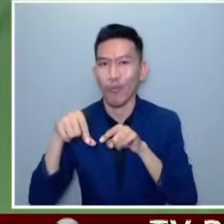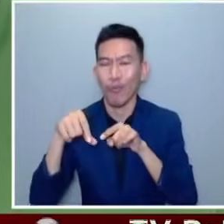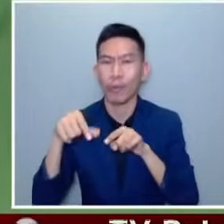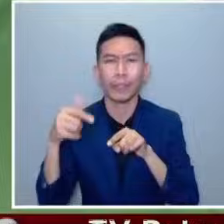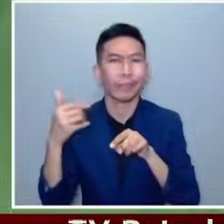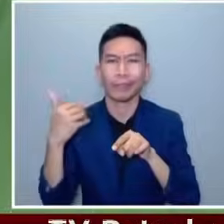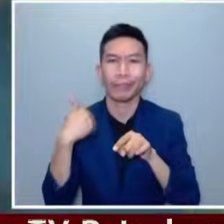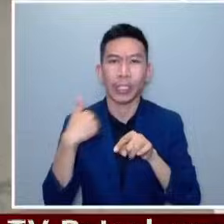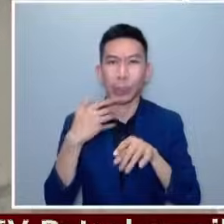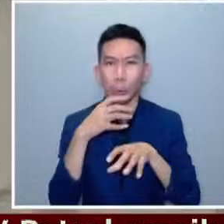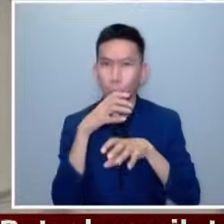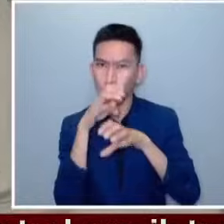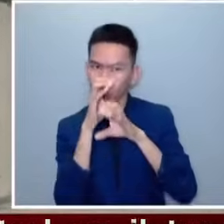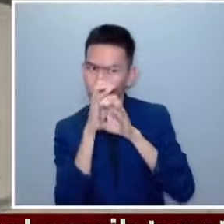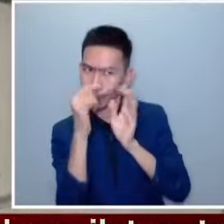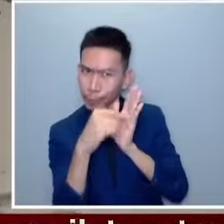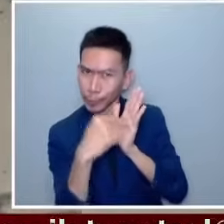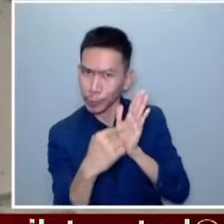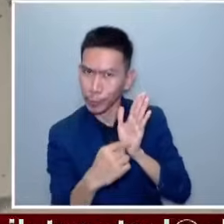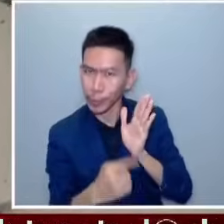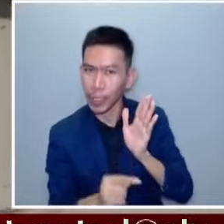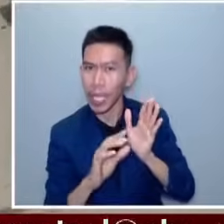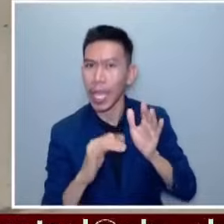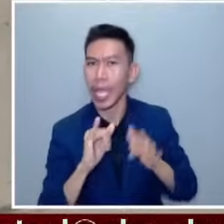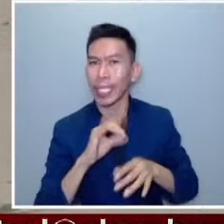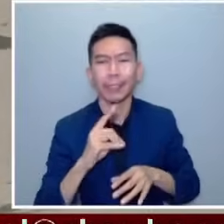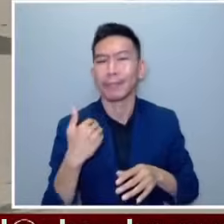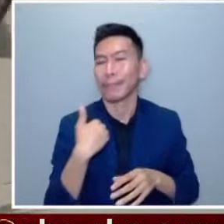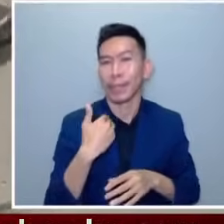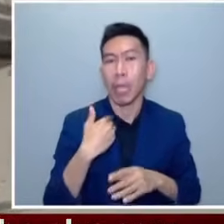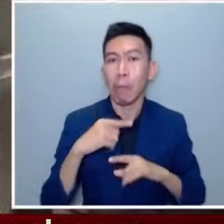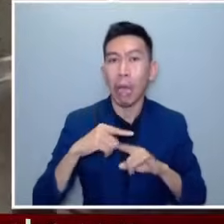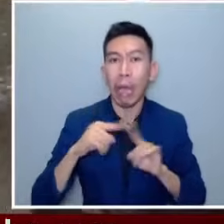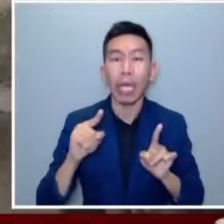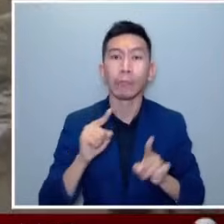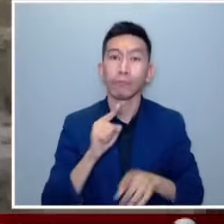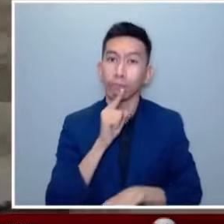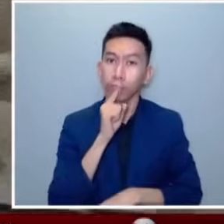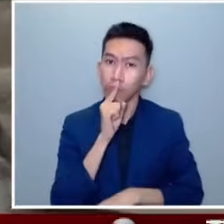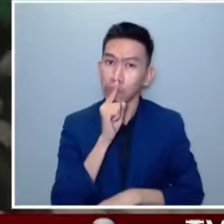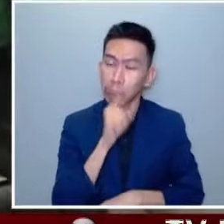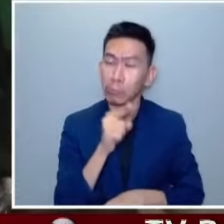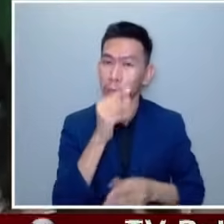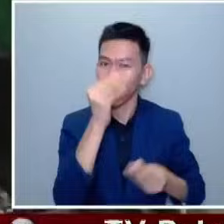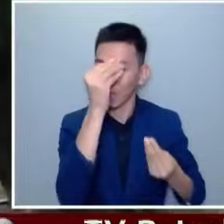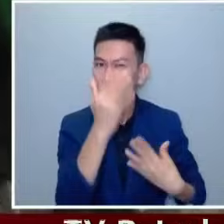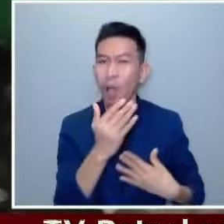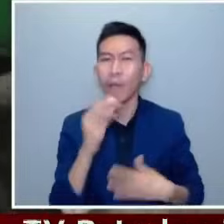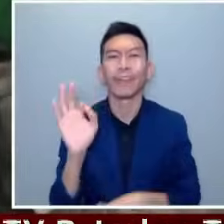kahigpit yung pagbusisi sa mga ID ng mga motorista. Pero ang talagang itinidiin nila sa